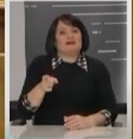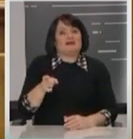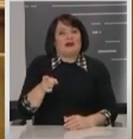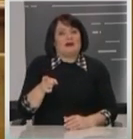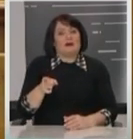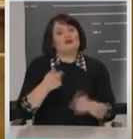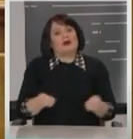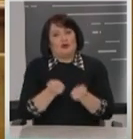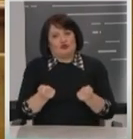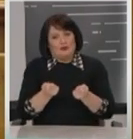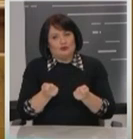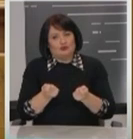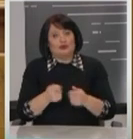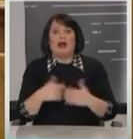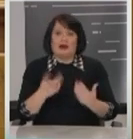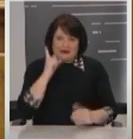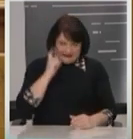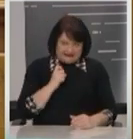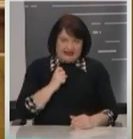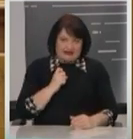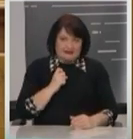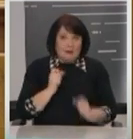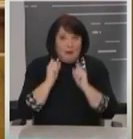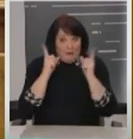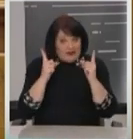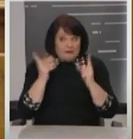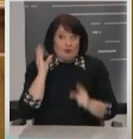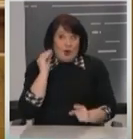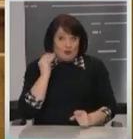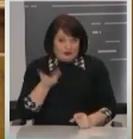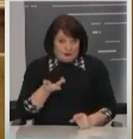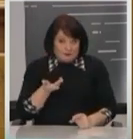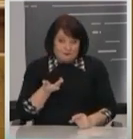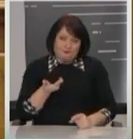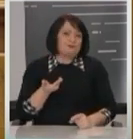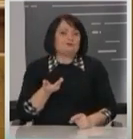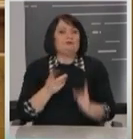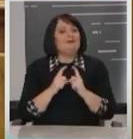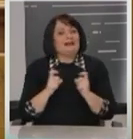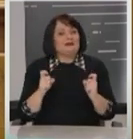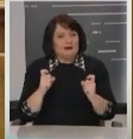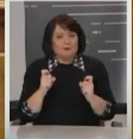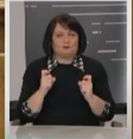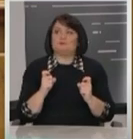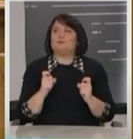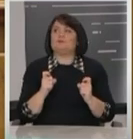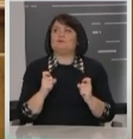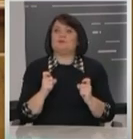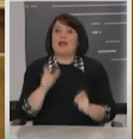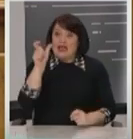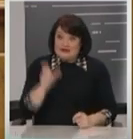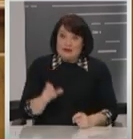κοινωνίας μας. Όμως, ξέρετε ποιο είναι το πλέον πρωτάκουστο? Το πλέον πρωτάκουστο είναι ότι